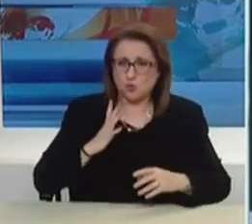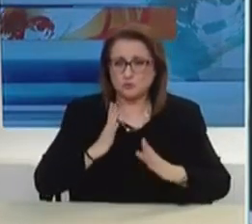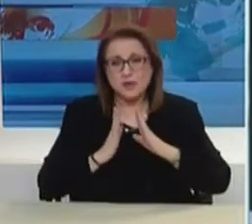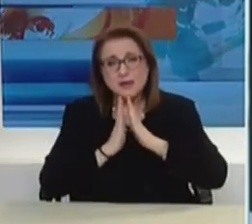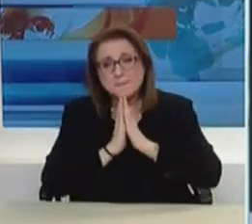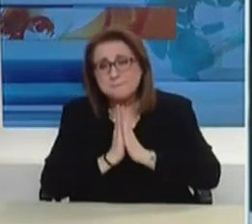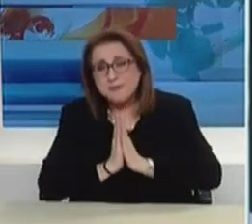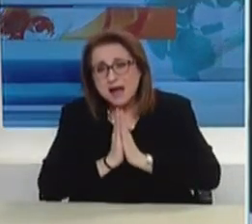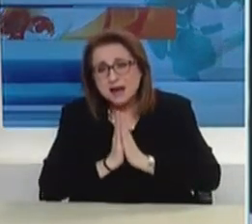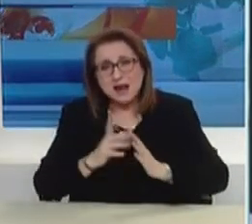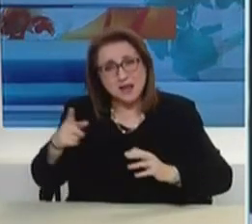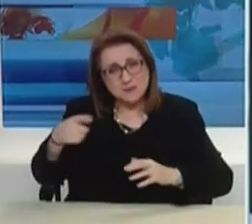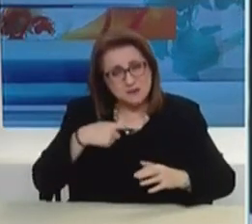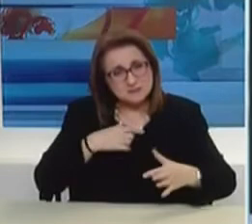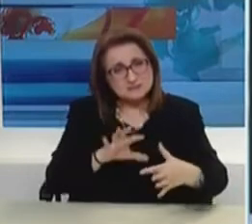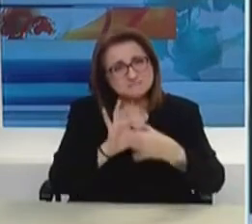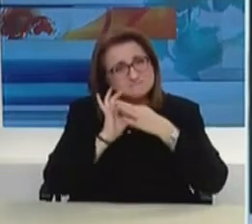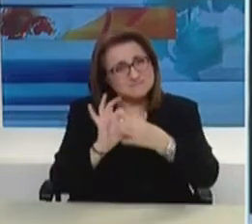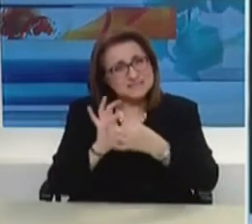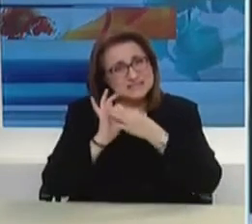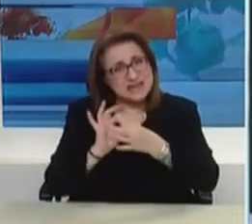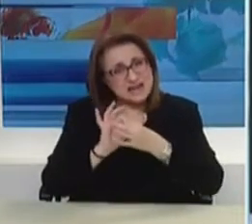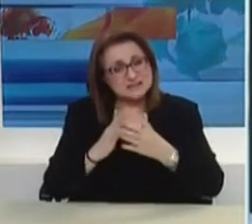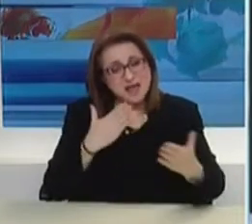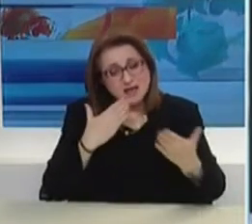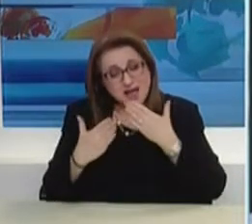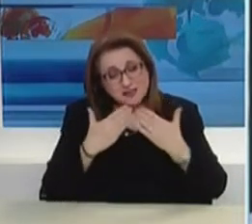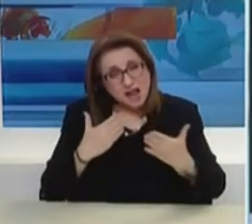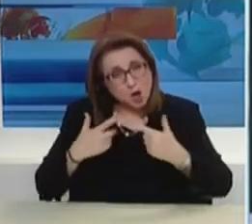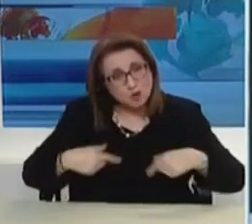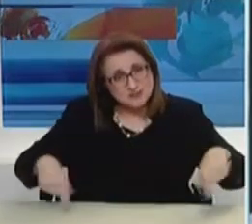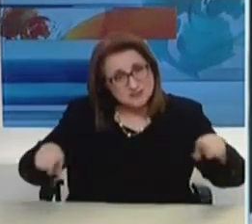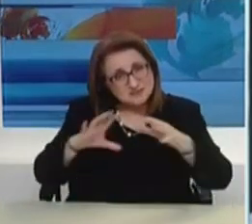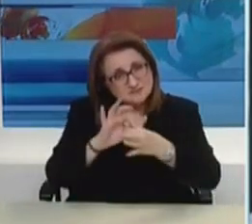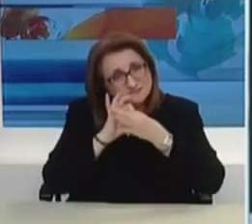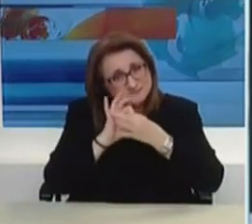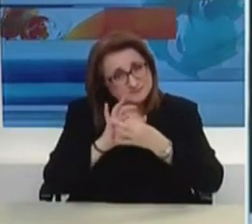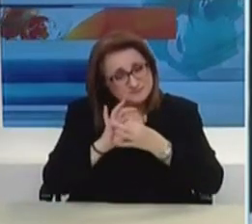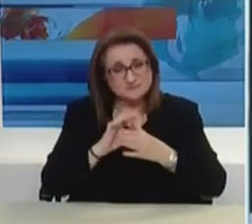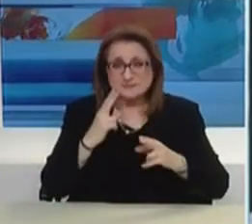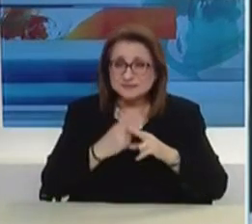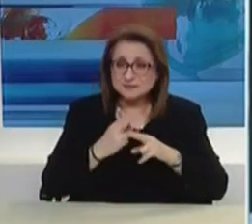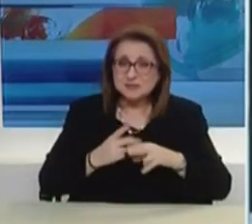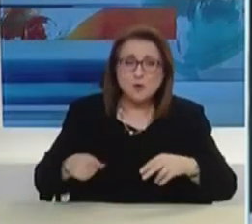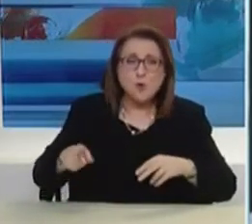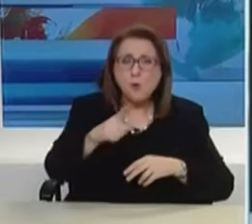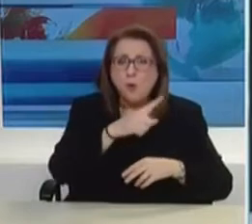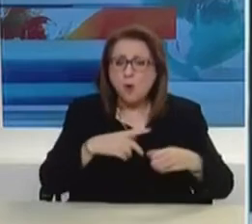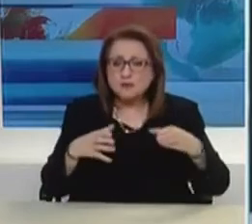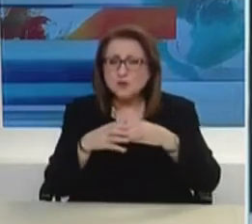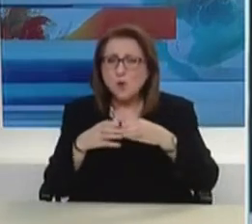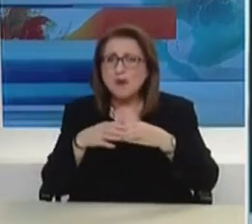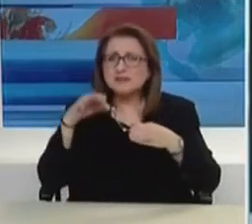χέρι και να ζητήσουμε τη συνεργασία σας και την κατανόησή σας, να διαβεβαιώσουμε όλες τις ευπαθείς ομάδες και όλους